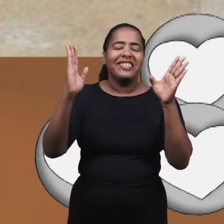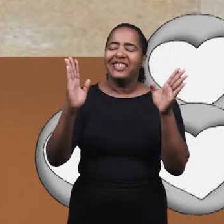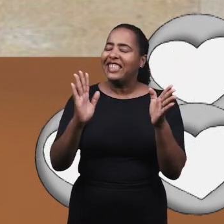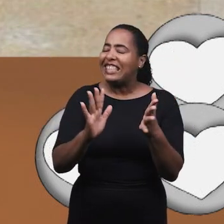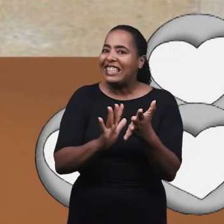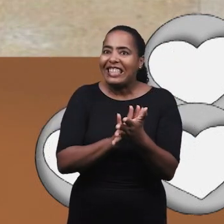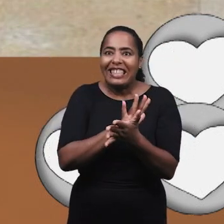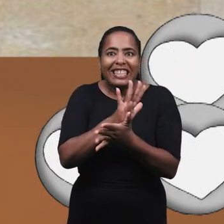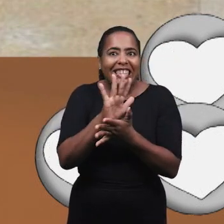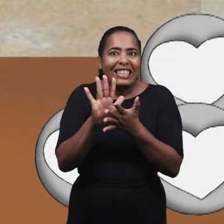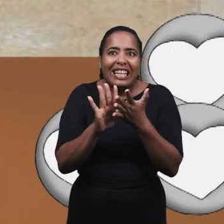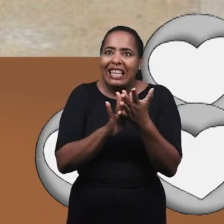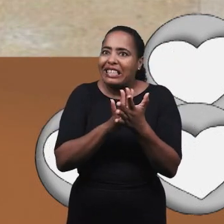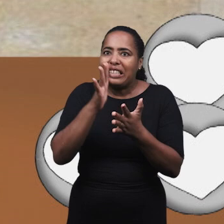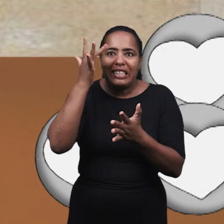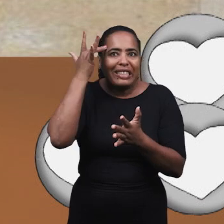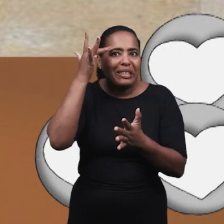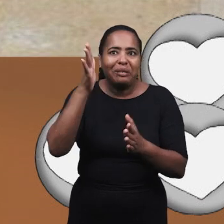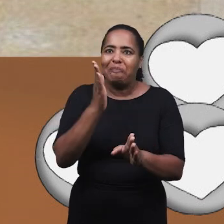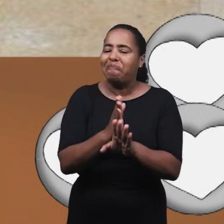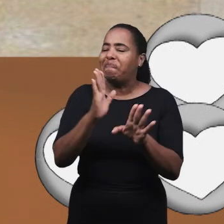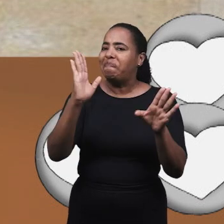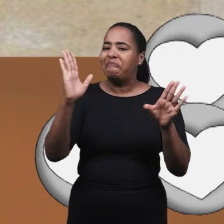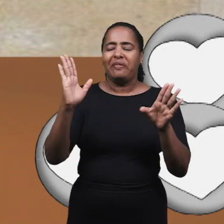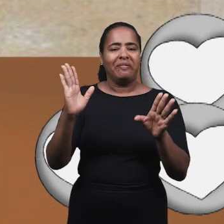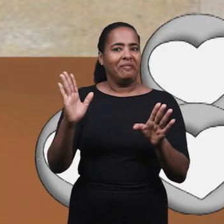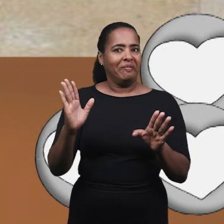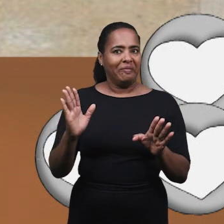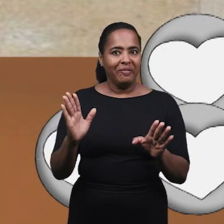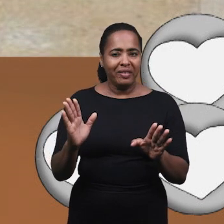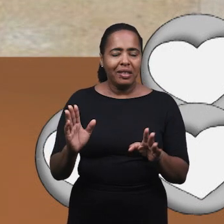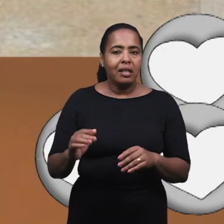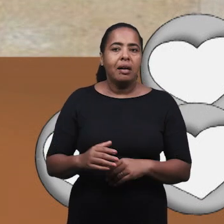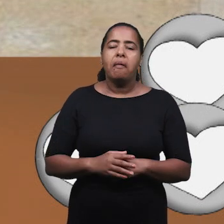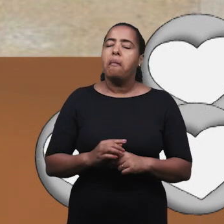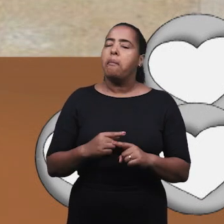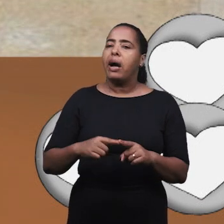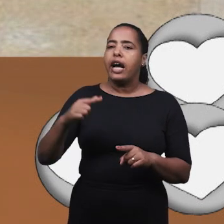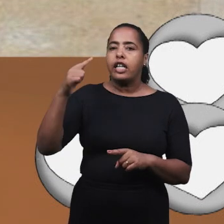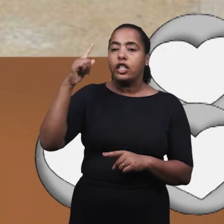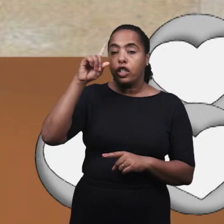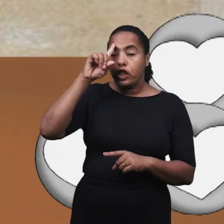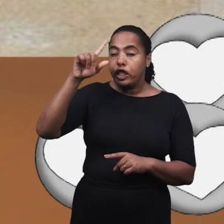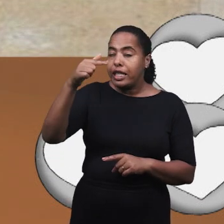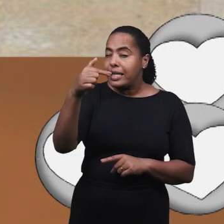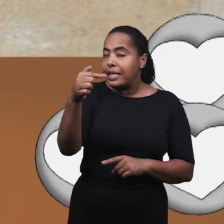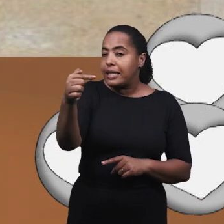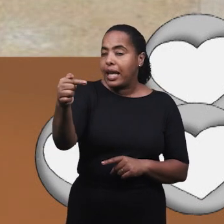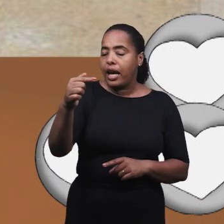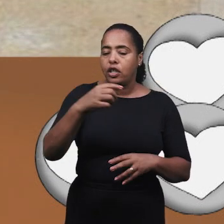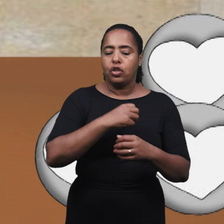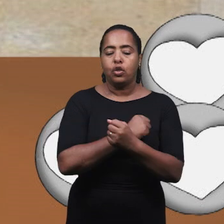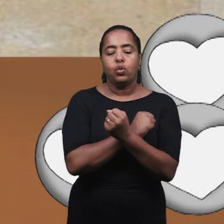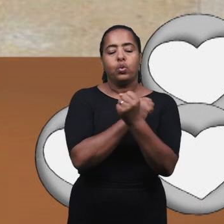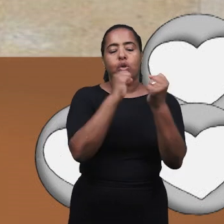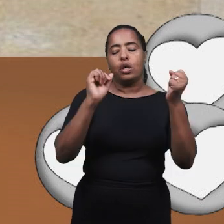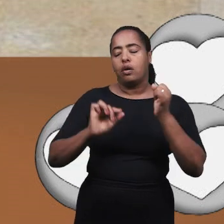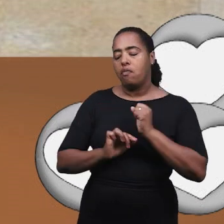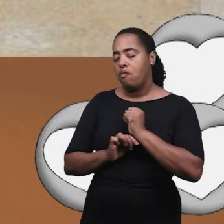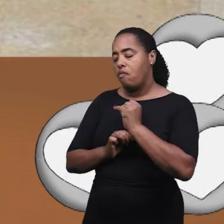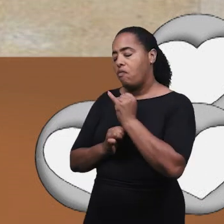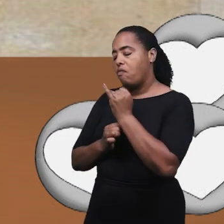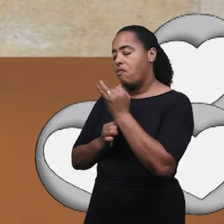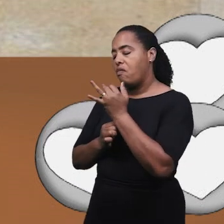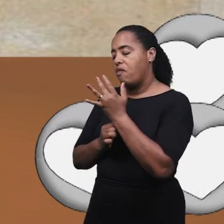réussi à savoir quelle était l'énigme. Et là, au 7e jour, Samson